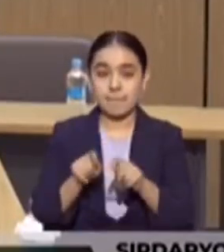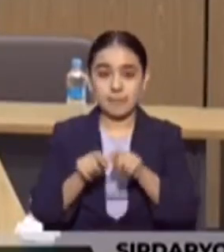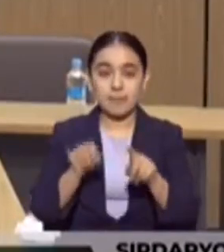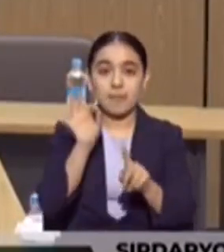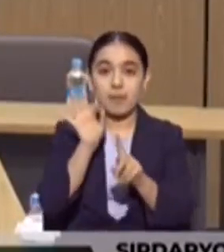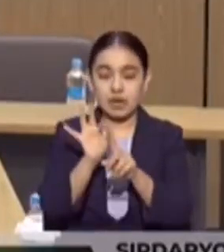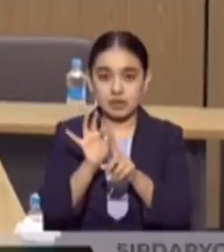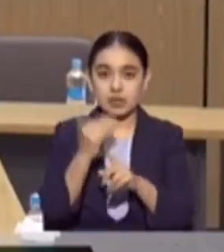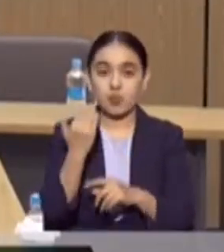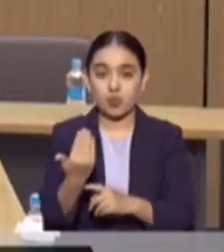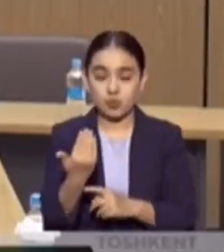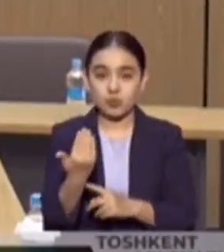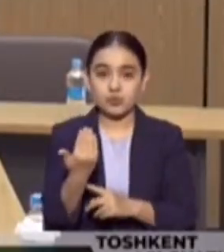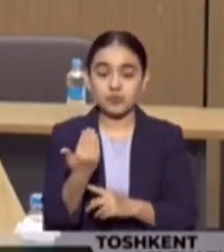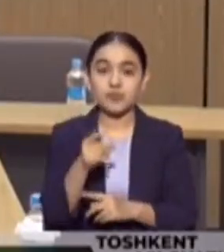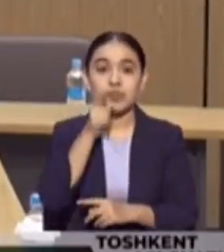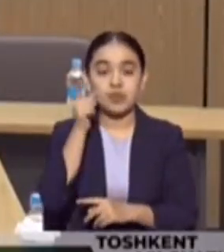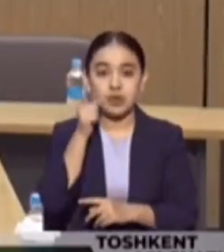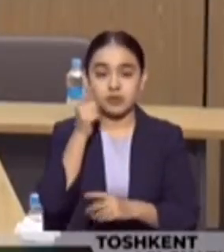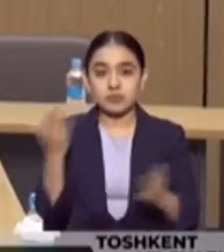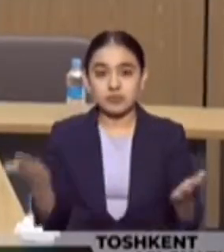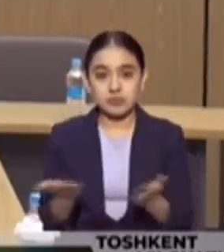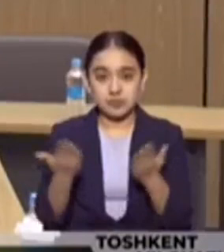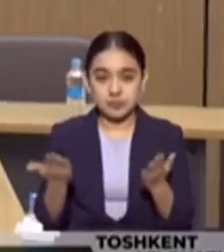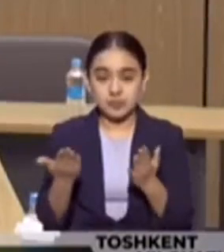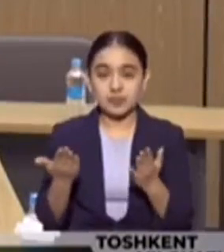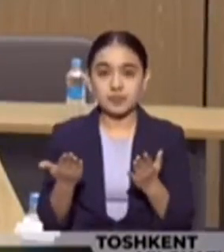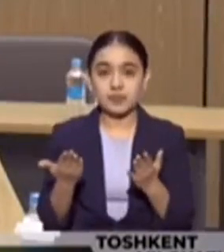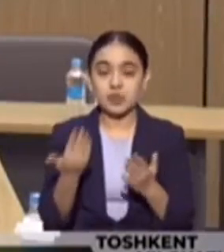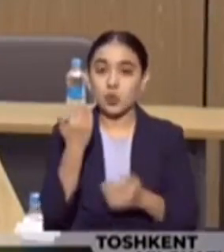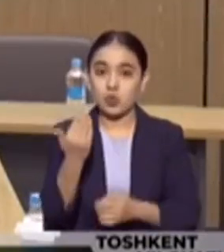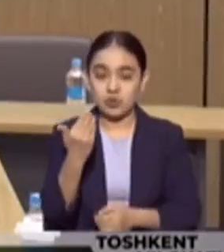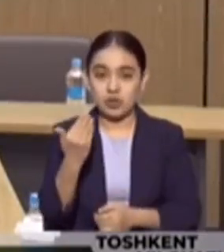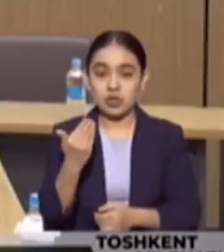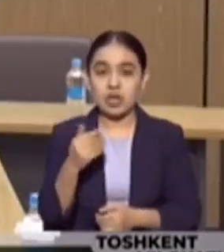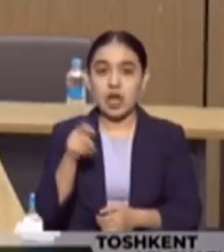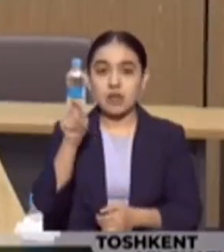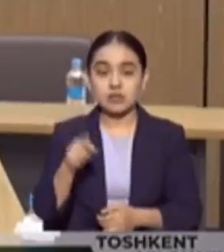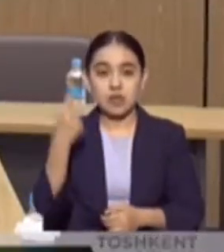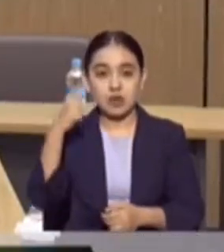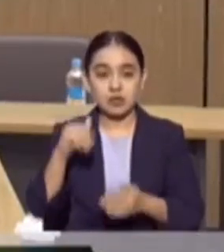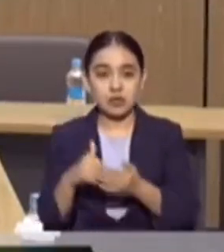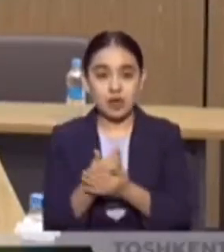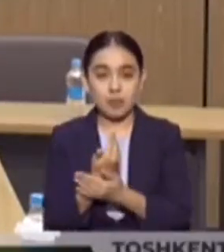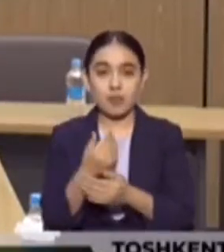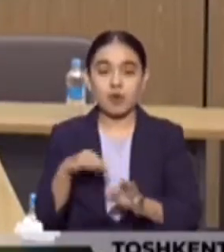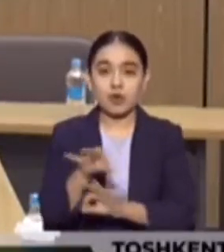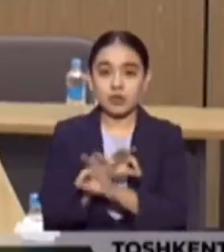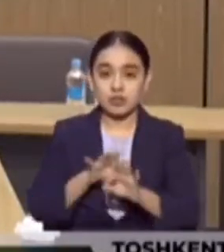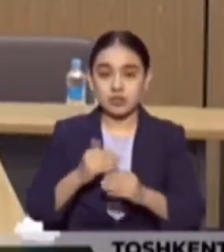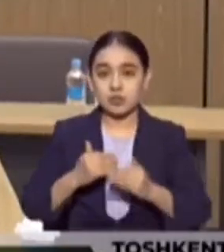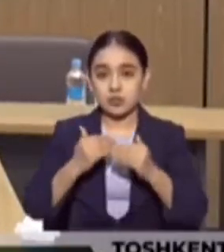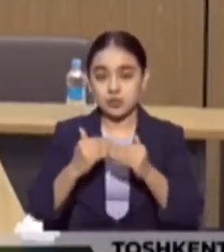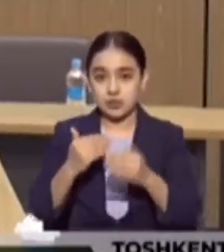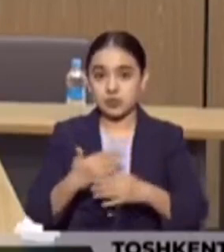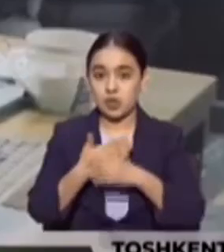qilishdan maqsad bu o'sha yoshlarni qo'llab-quvvatlash, masalan, ularning startup g'oyalarini ilgari